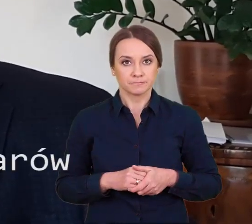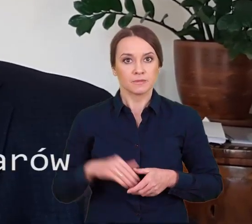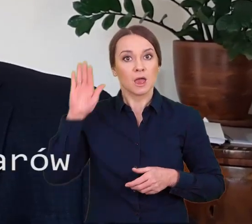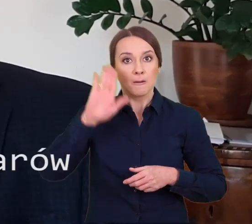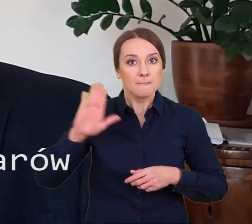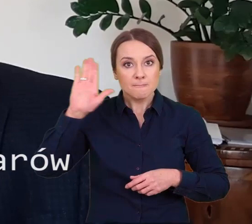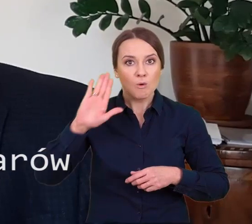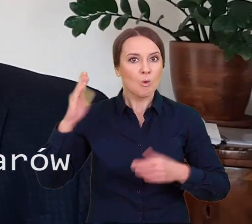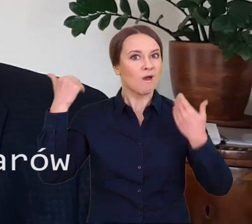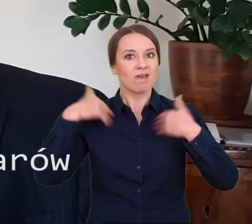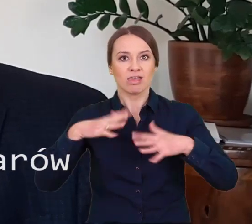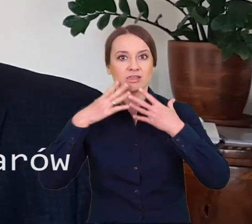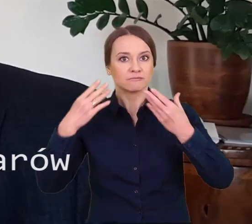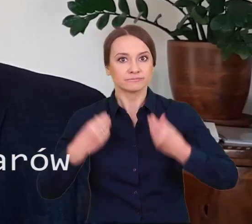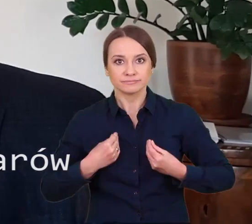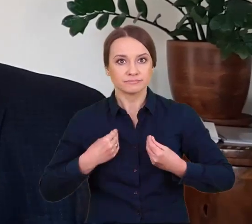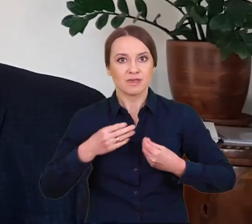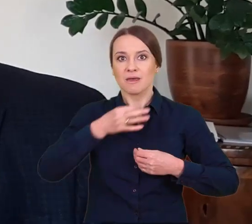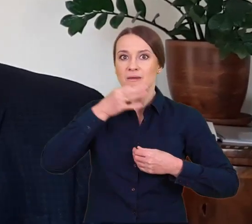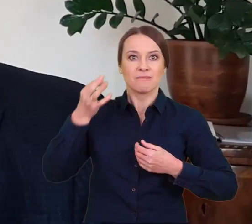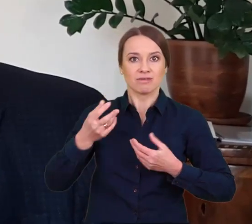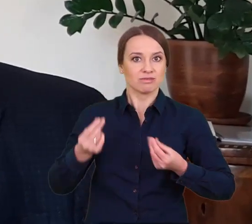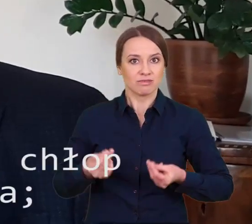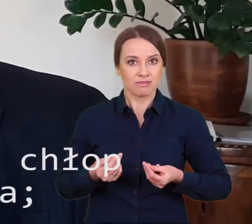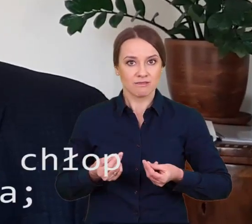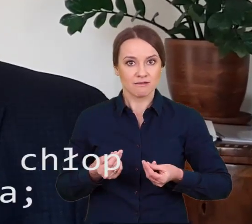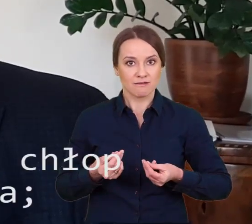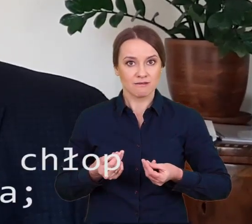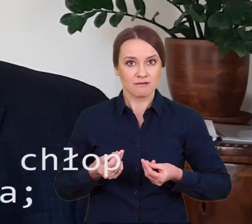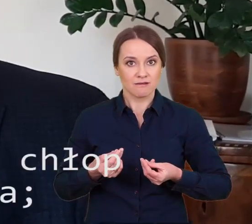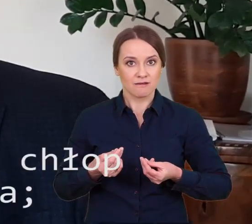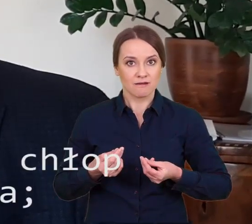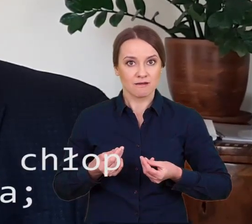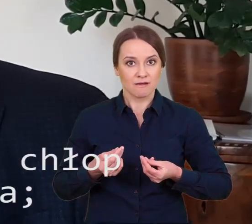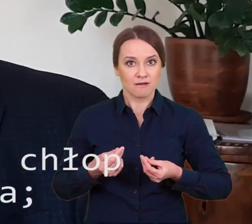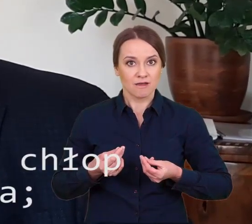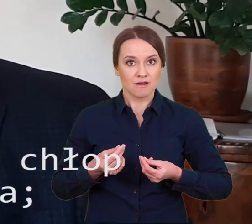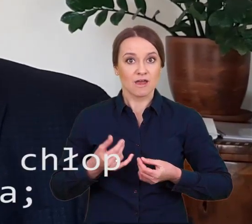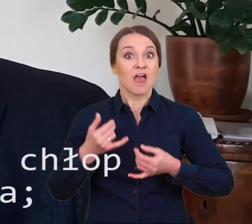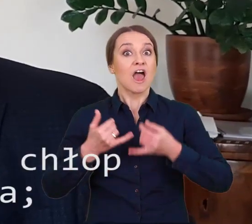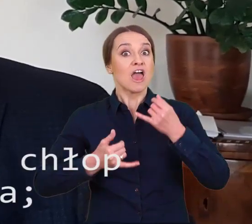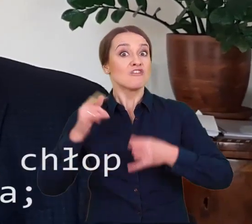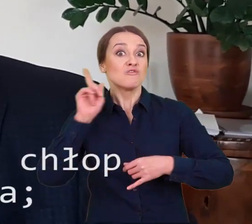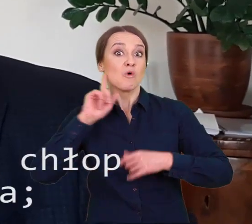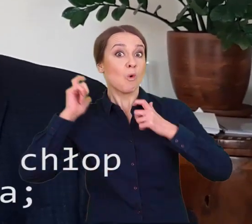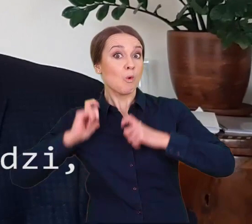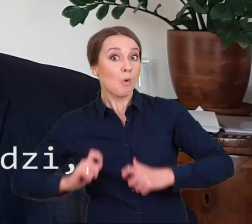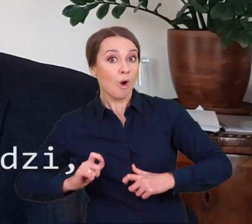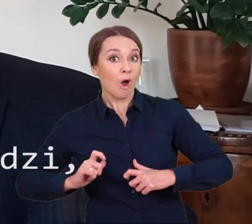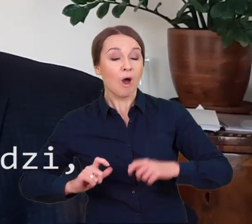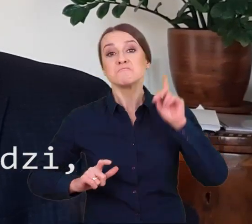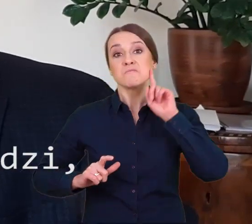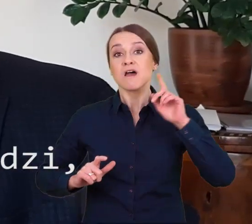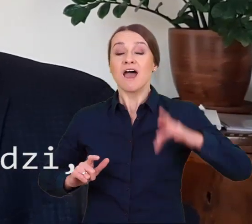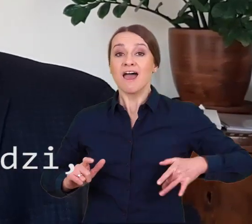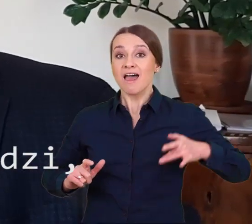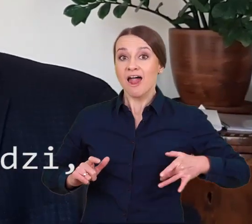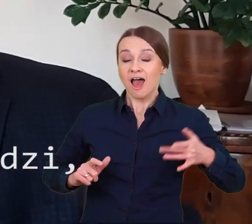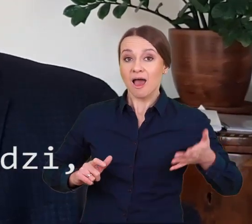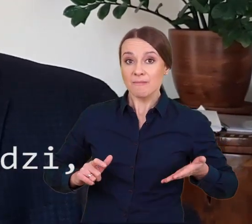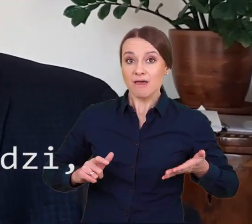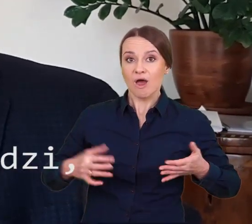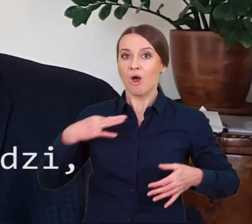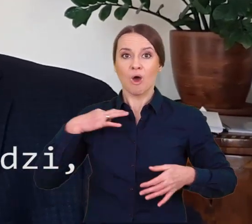nie bierze ten sam darów ani się pyta jeśli ktoś chłopaki się grochem poczyta pieniędzy i go